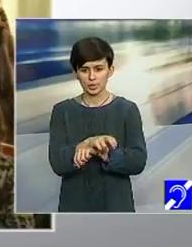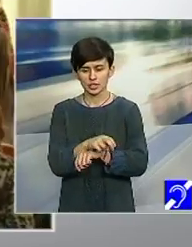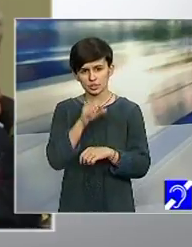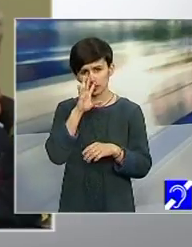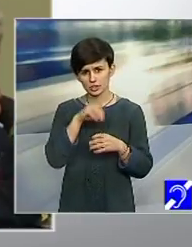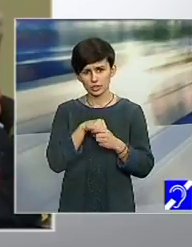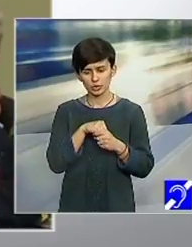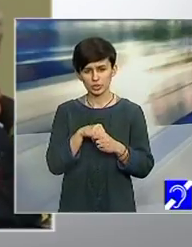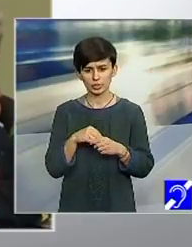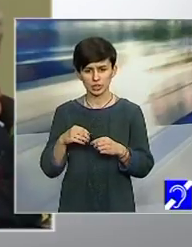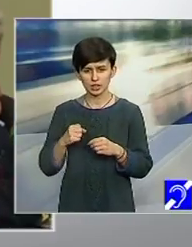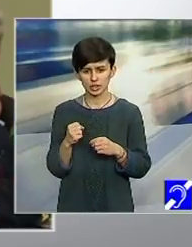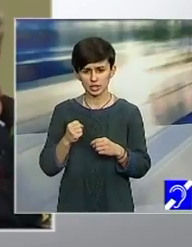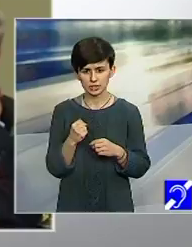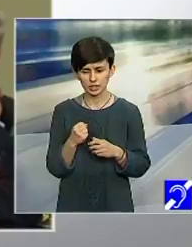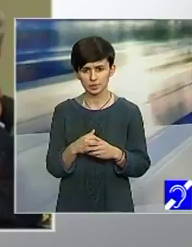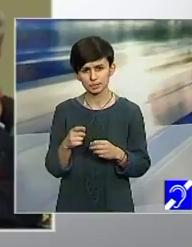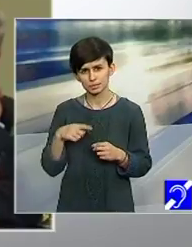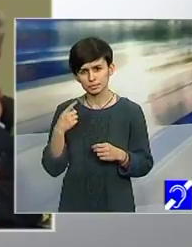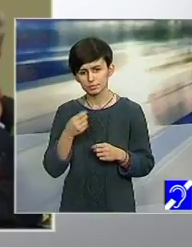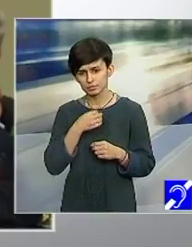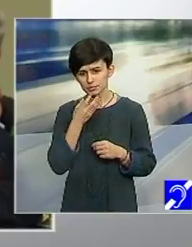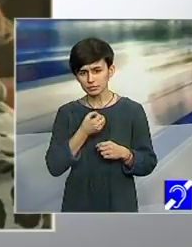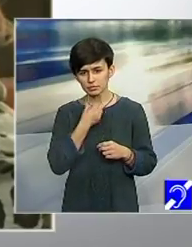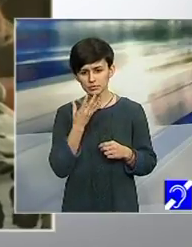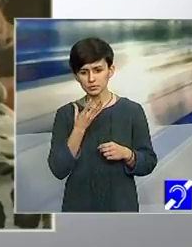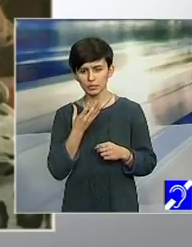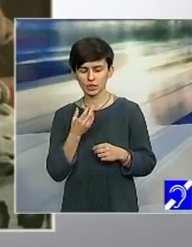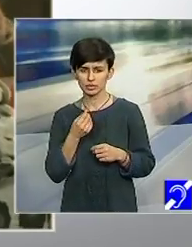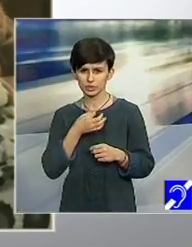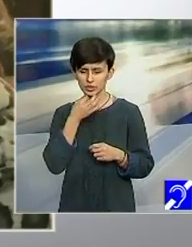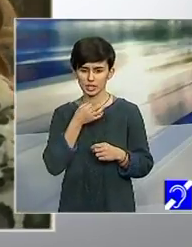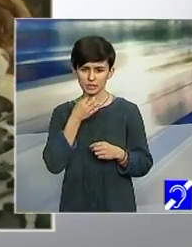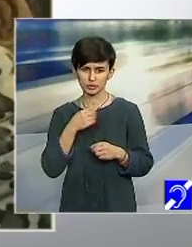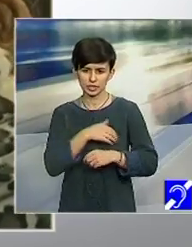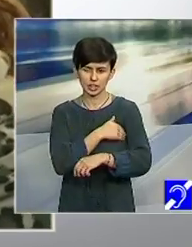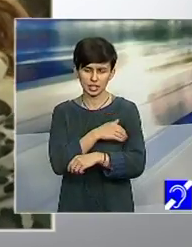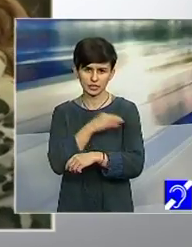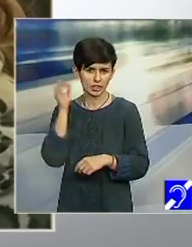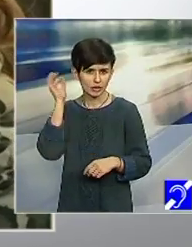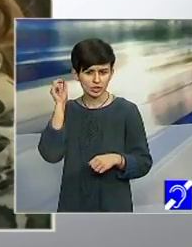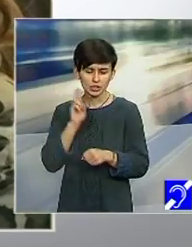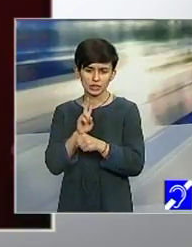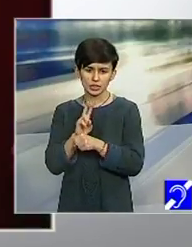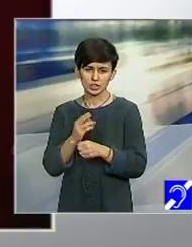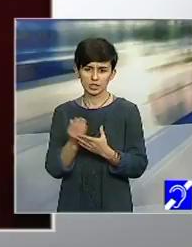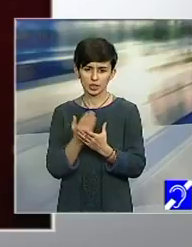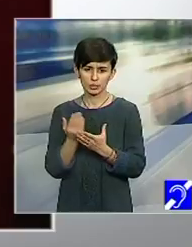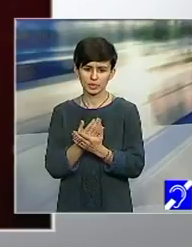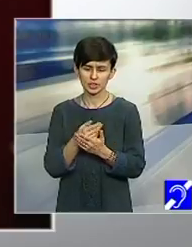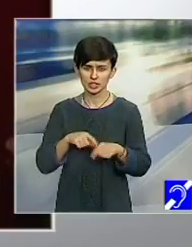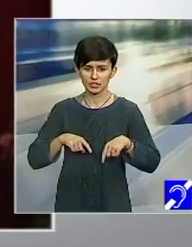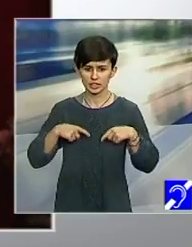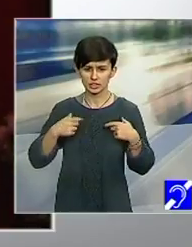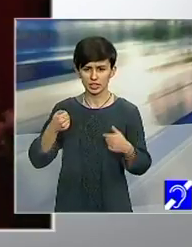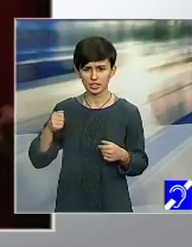din comună. După alocuțiunile rostite de notabilități, elevii au ascultat cu mare atenție povestea vieții lui Andrei Klein.